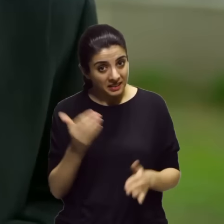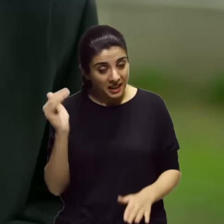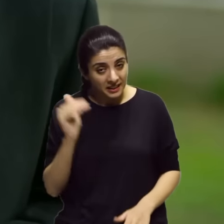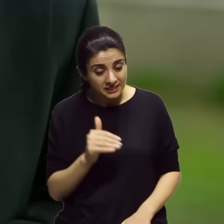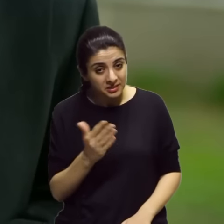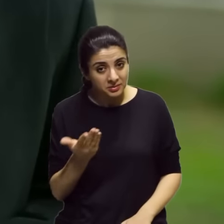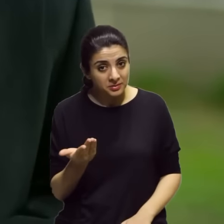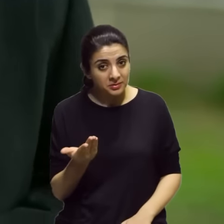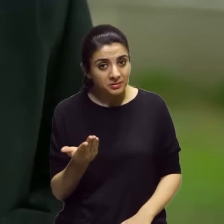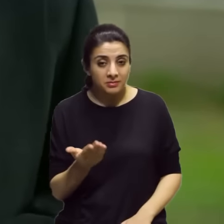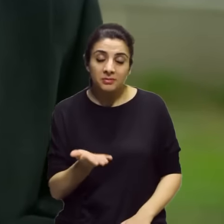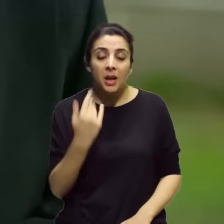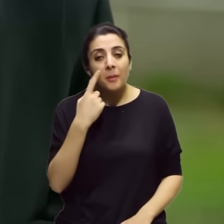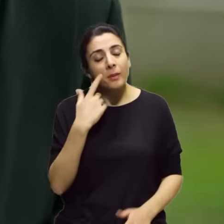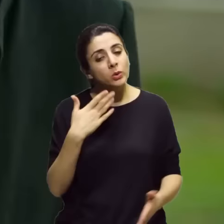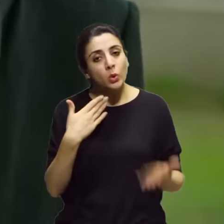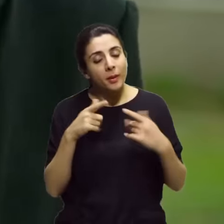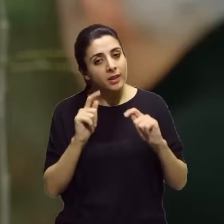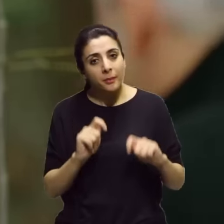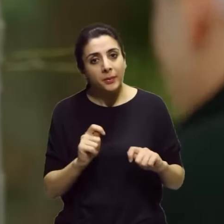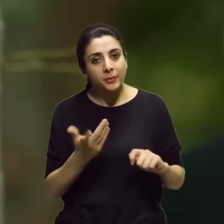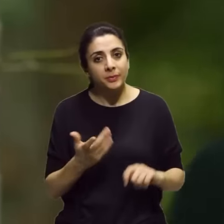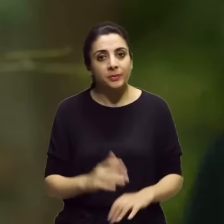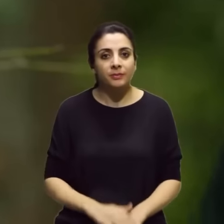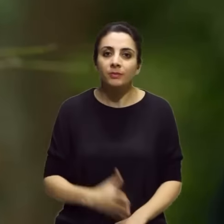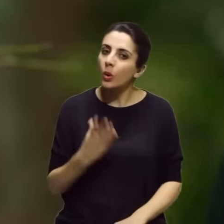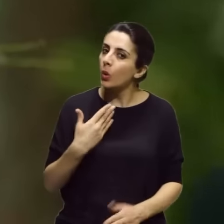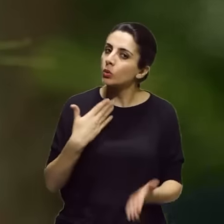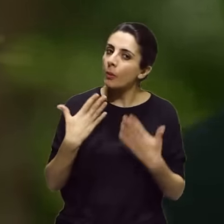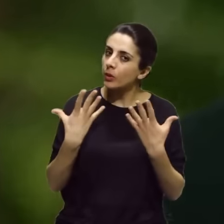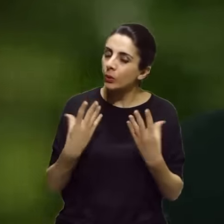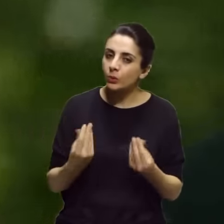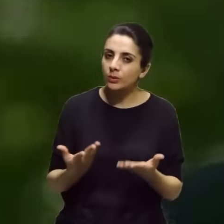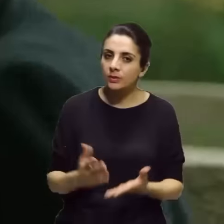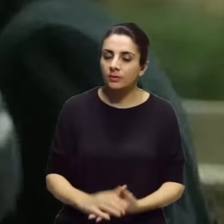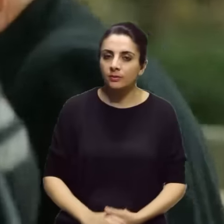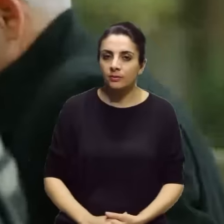ha. Gel bakalım biraz konuşalım seninle. Konuşalım.